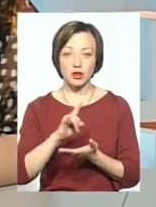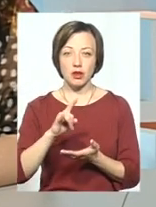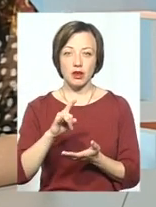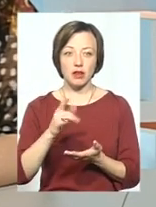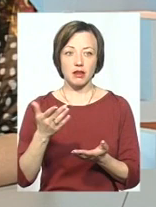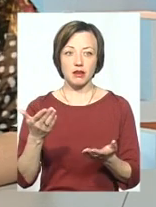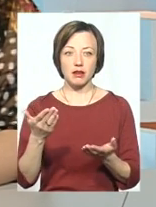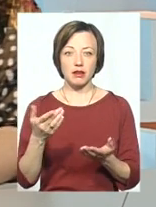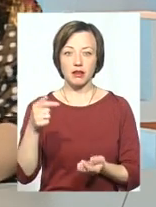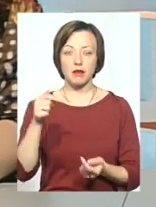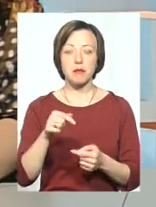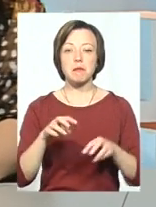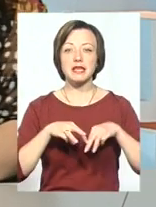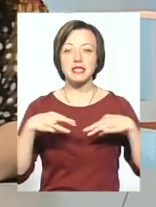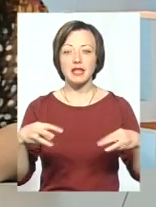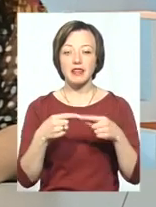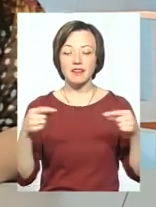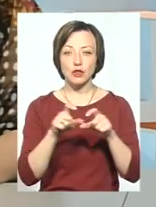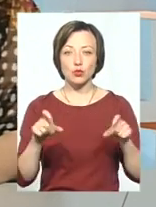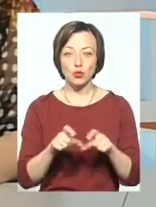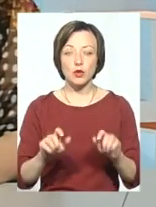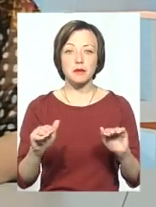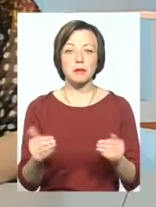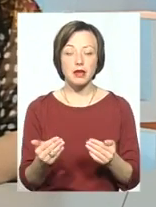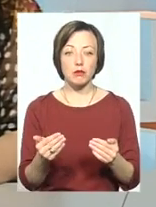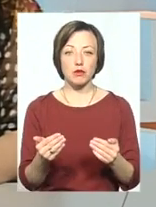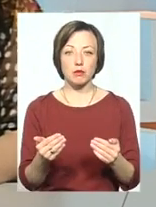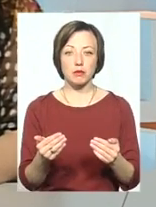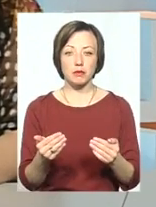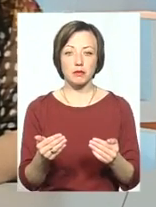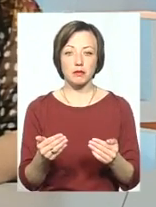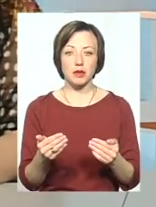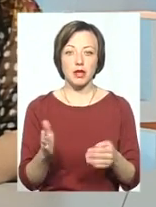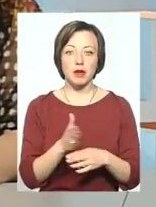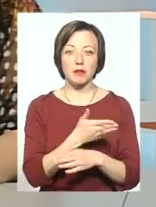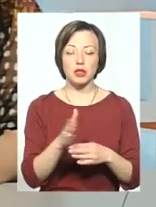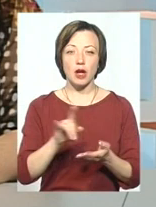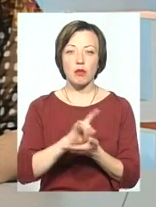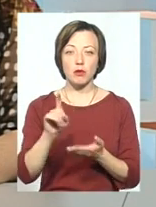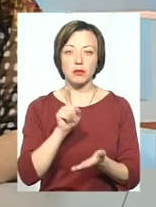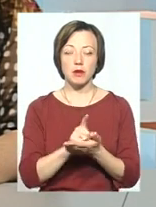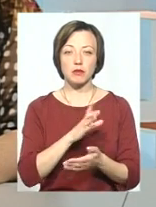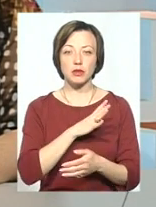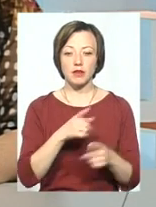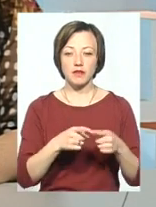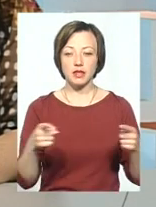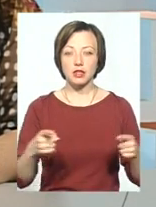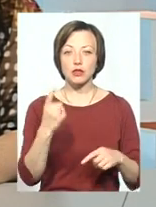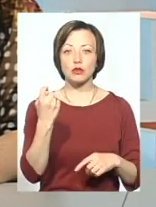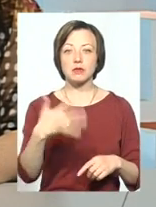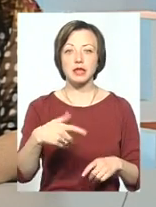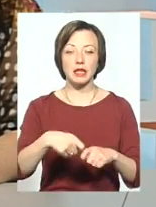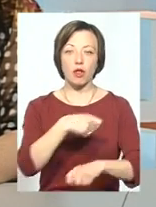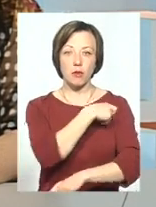от Міністерство інфраструктури говорить, що от мінімум е от між аеропортами от має бути відстань в 150